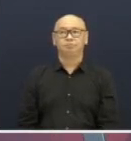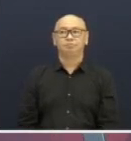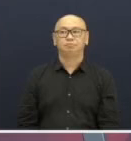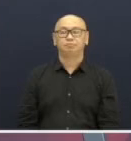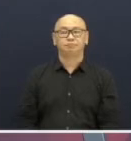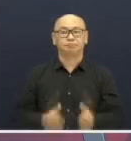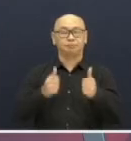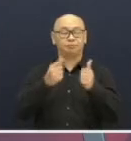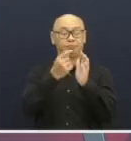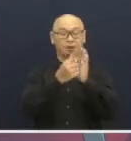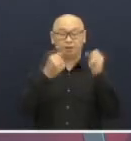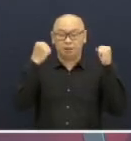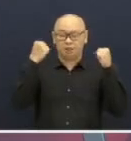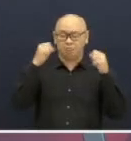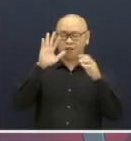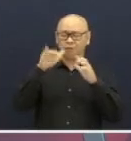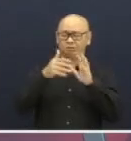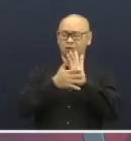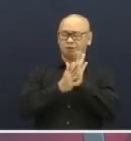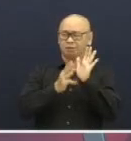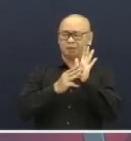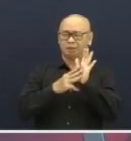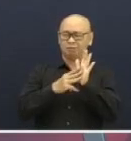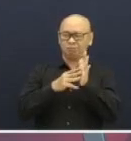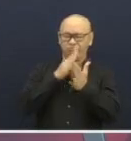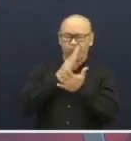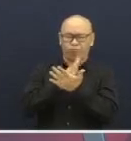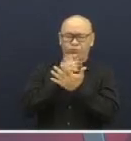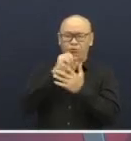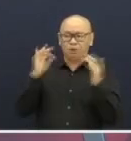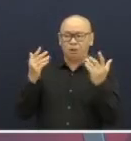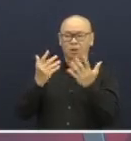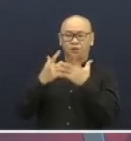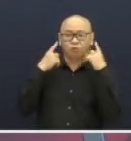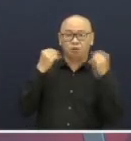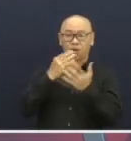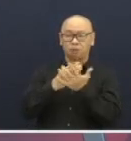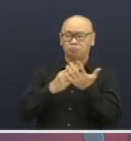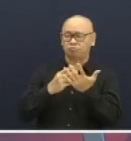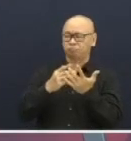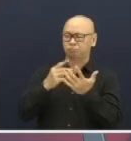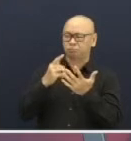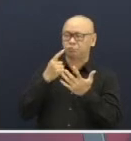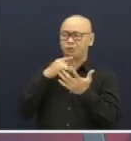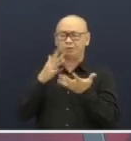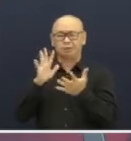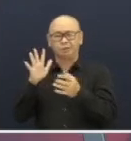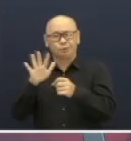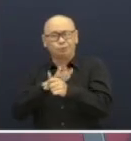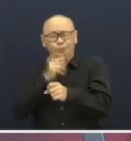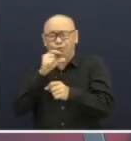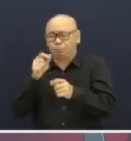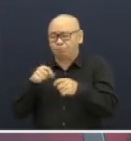Baik, biaya kesehatan masih menjadi masalah serius bagi masyarakat Jawa Tengah. Penghasilan masyarakat tidak mencukupi untuk